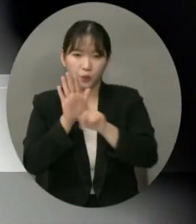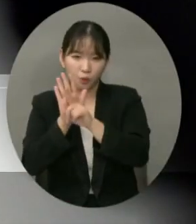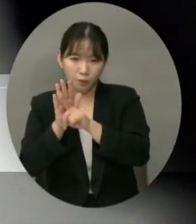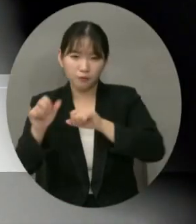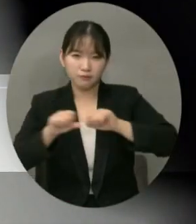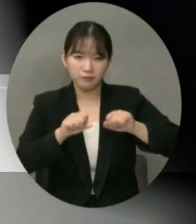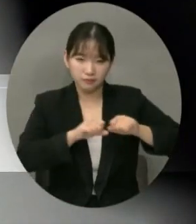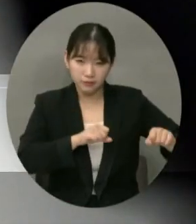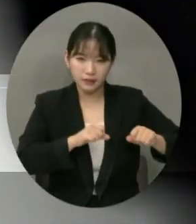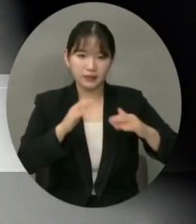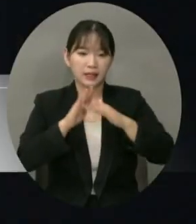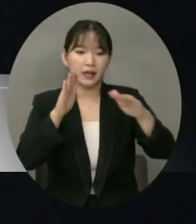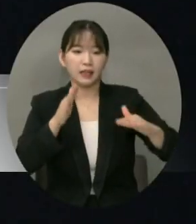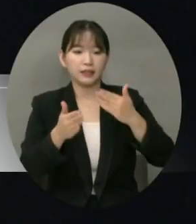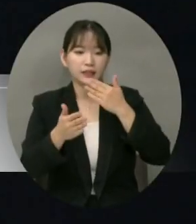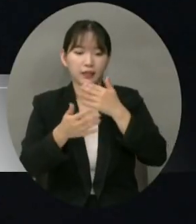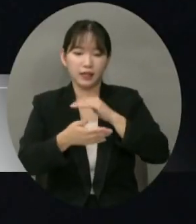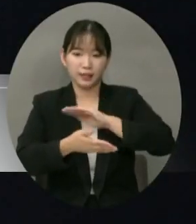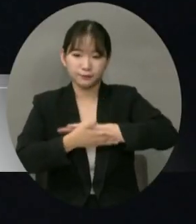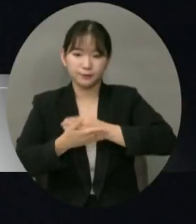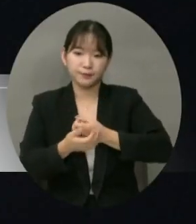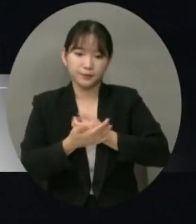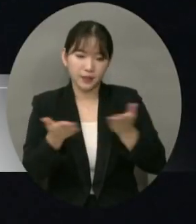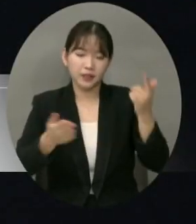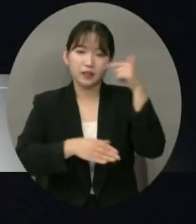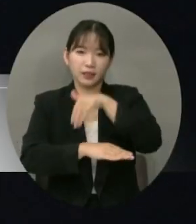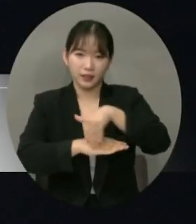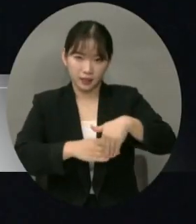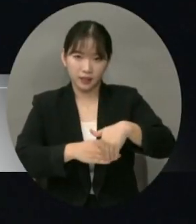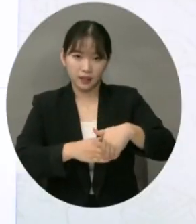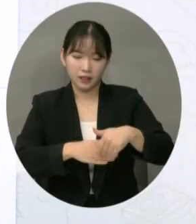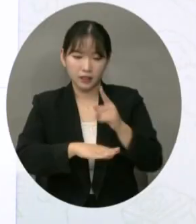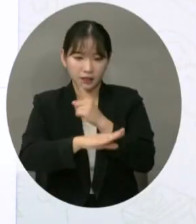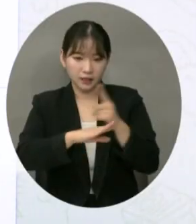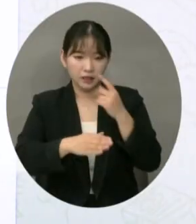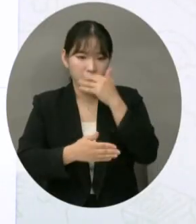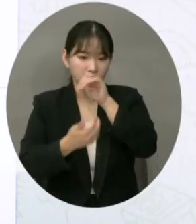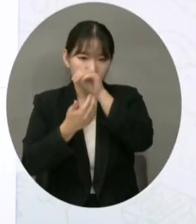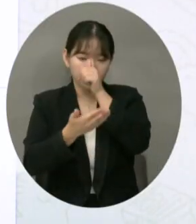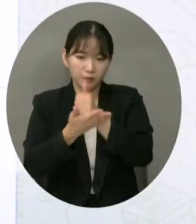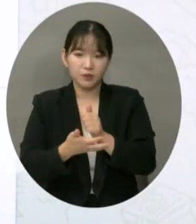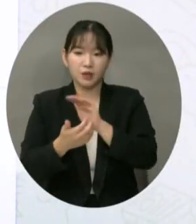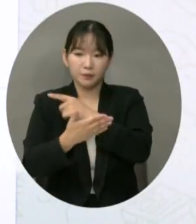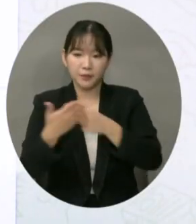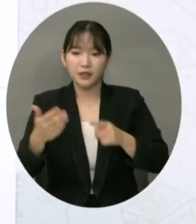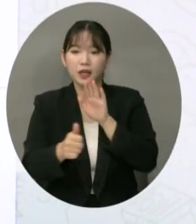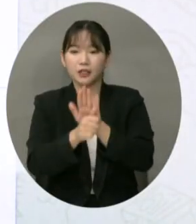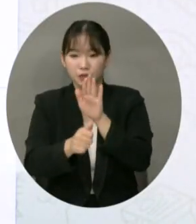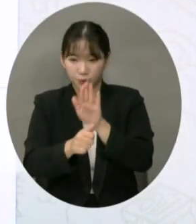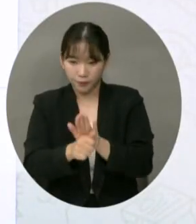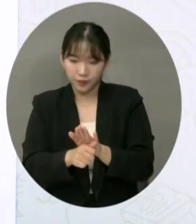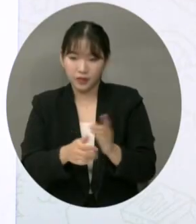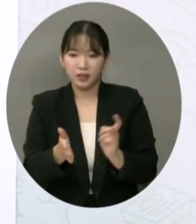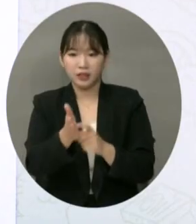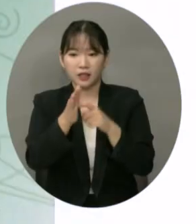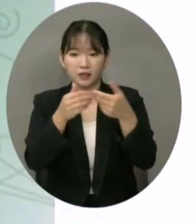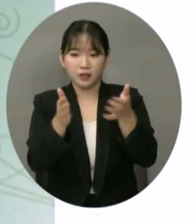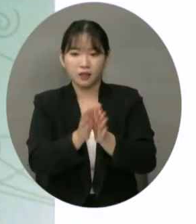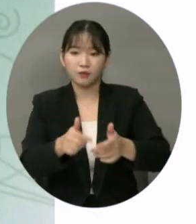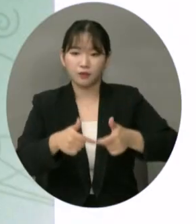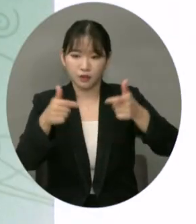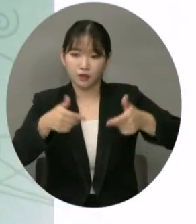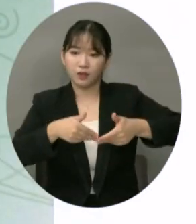운영하고 가정의 통신문을 발송할 예정이며 디지털 성범죄 피해자를 지원하는 긴급 TF 확대